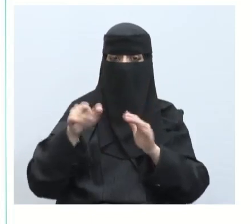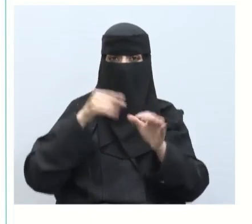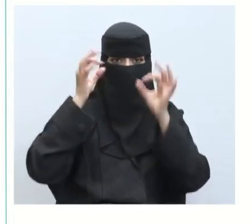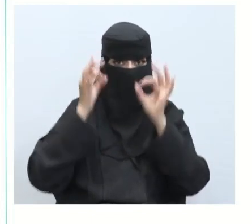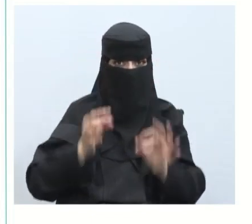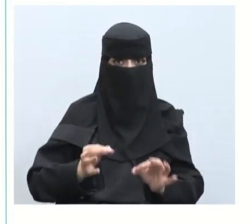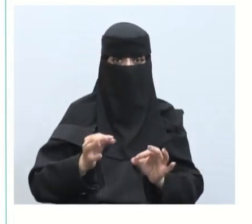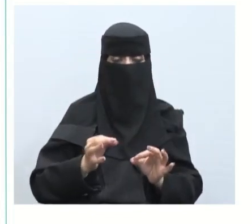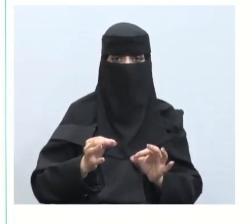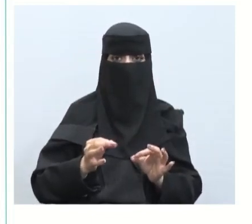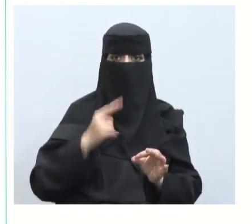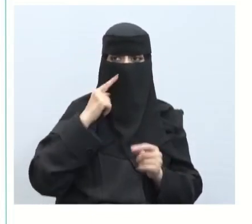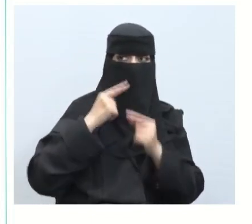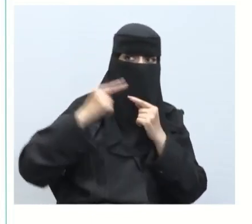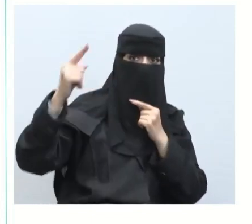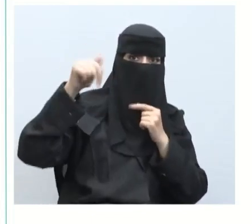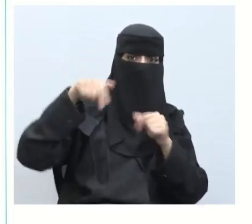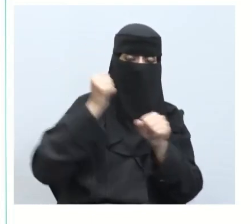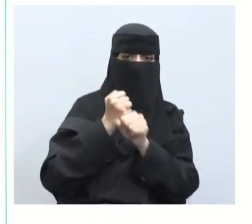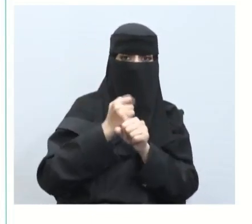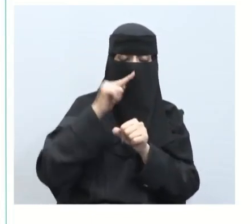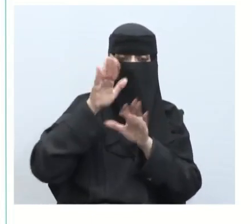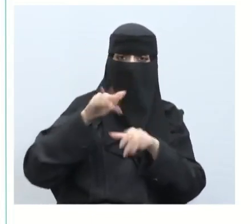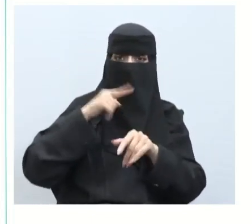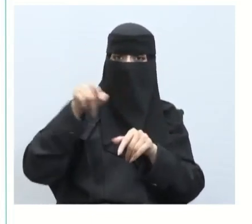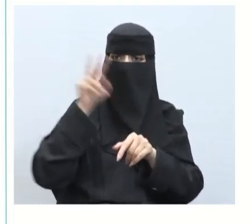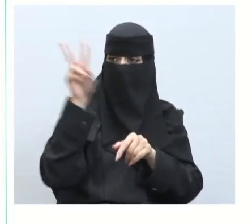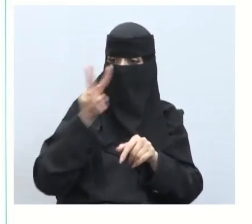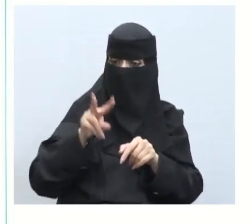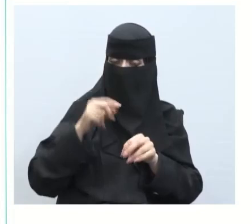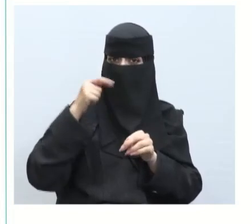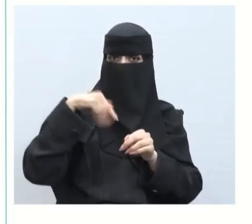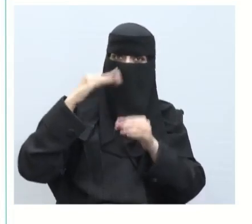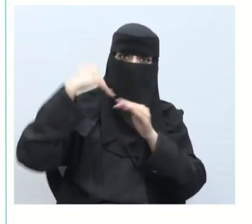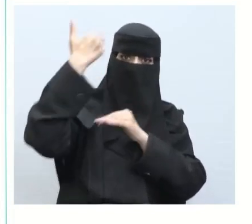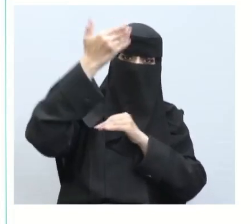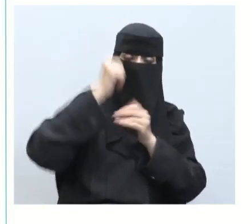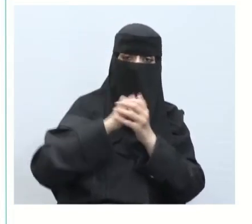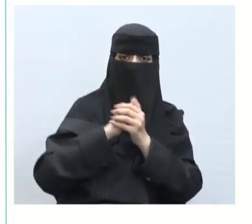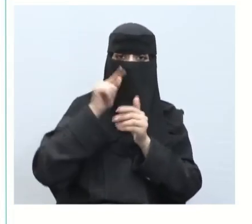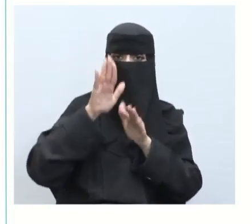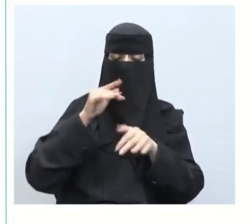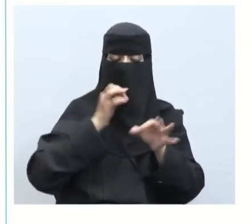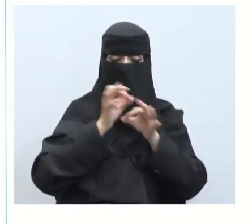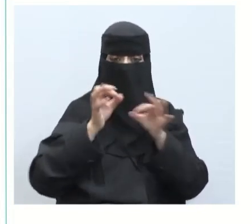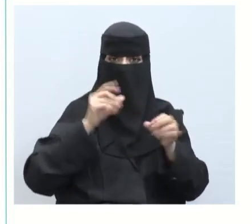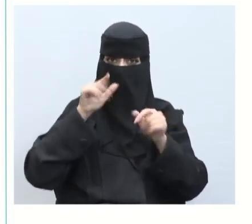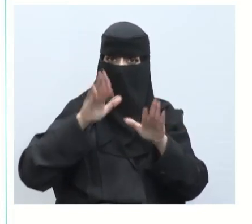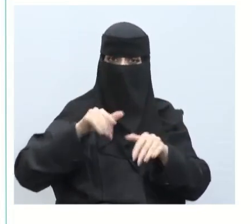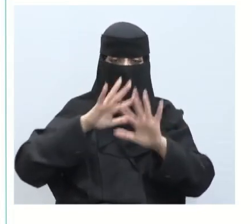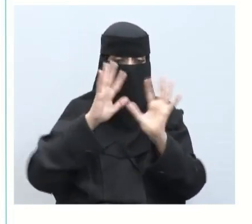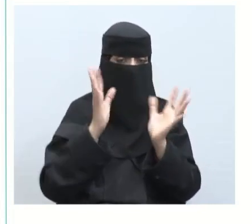دقه لديهم بعد في عملهم ولديهم قراءه للمستقبل وتخطيط ايضا